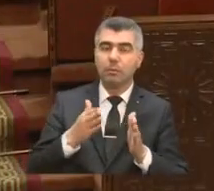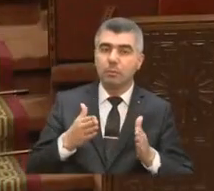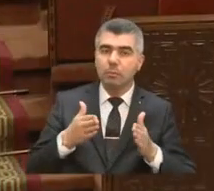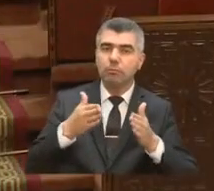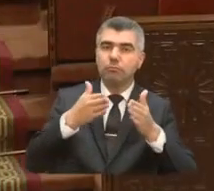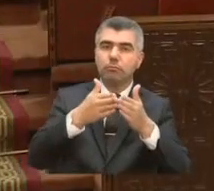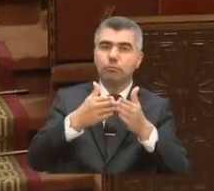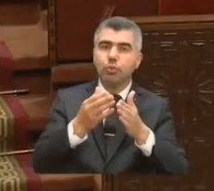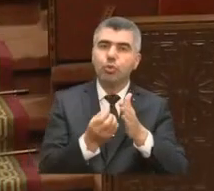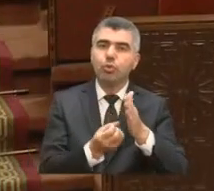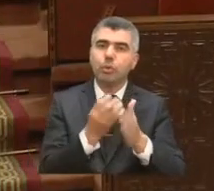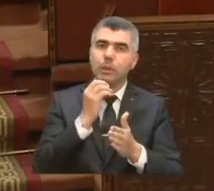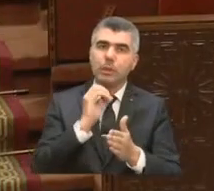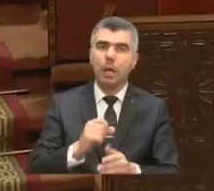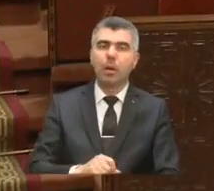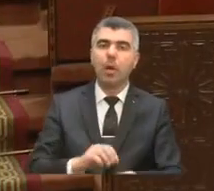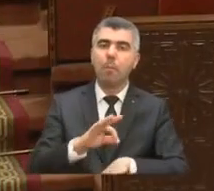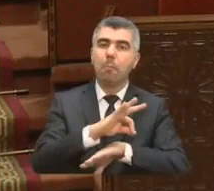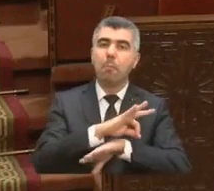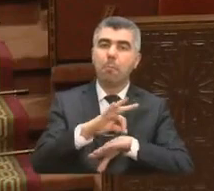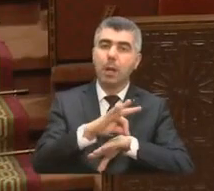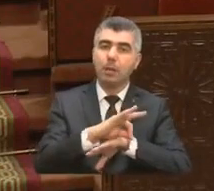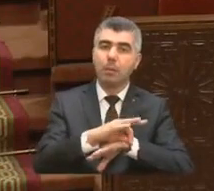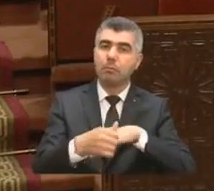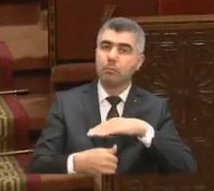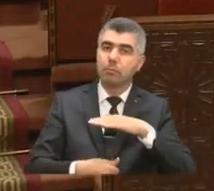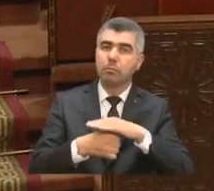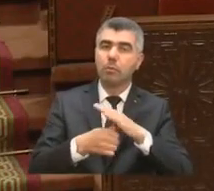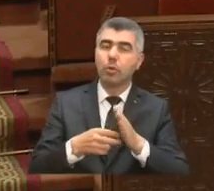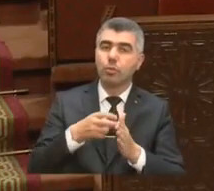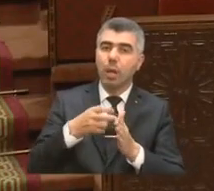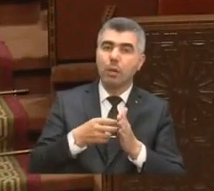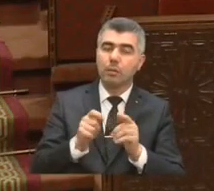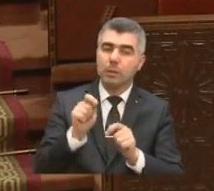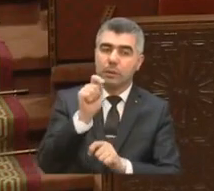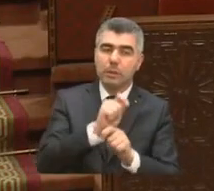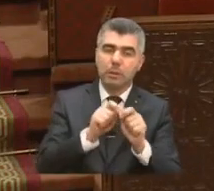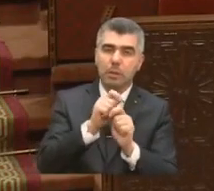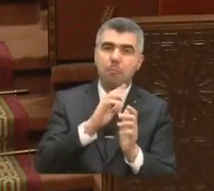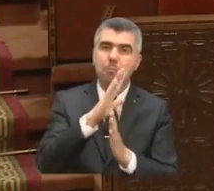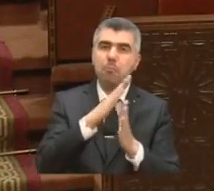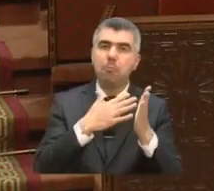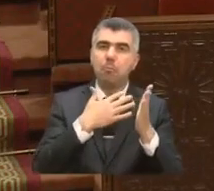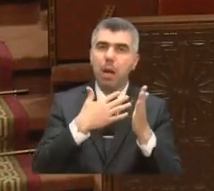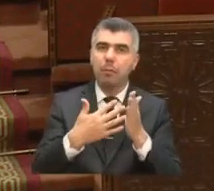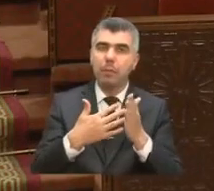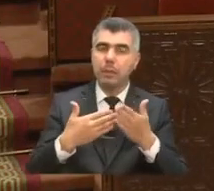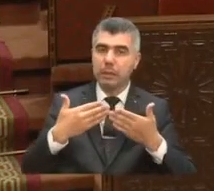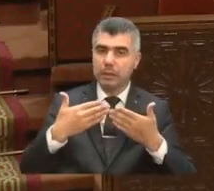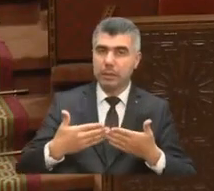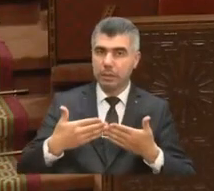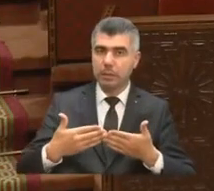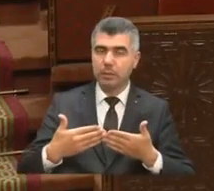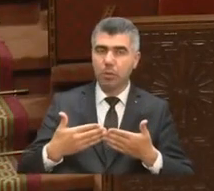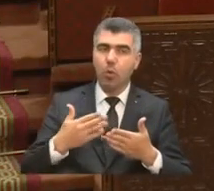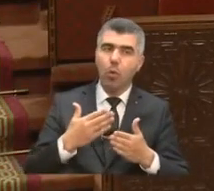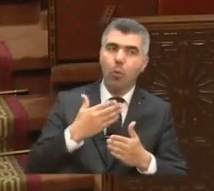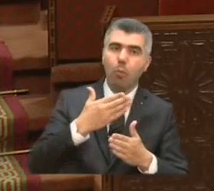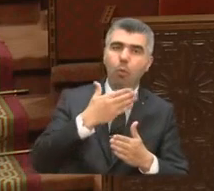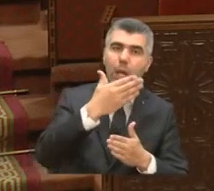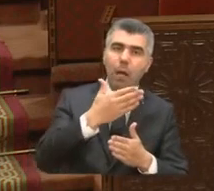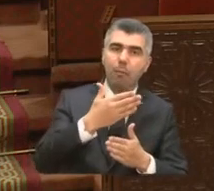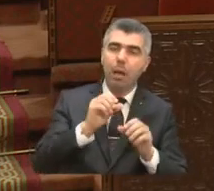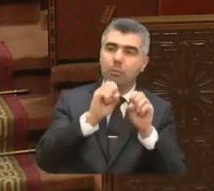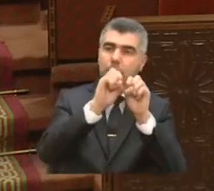التطوير ديالها المكتب الوطني لاستك الحديديه قام باعداد مخطط طموح على المدى المتوسط والبعيد باش